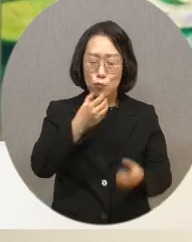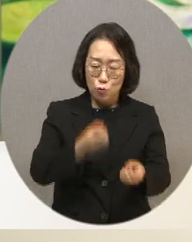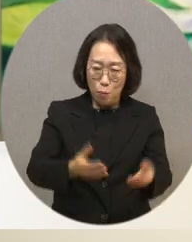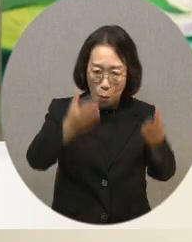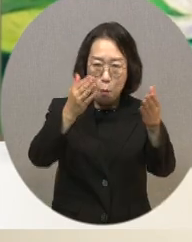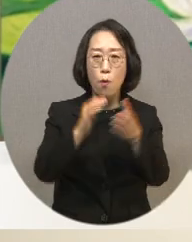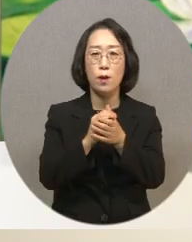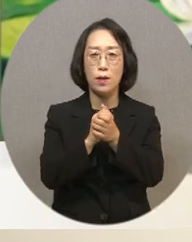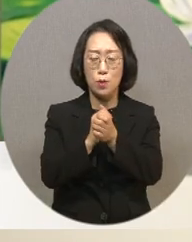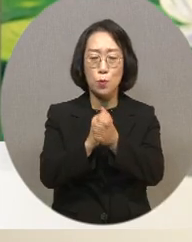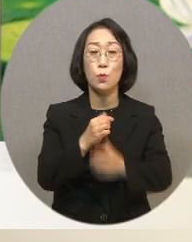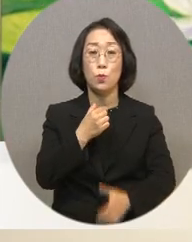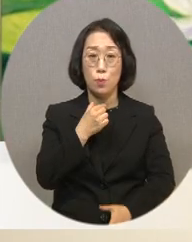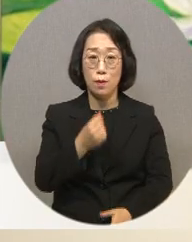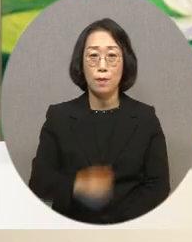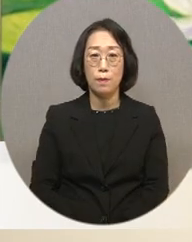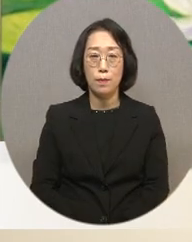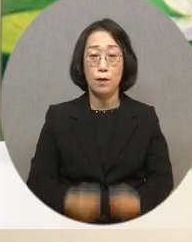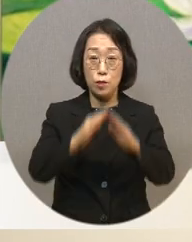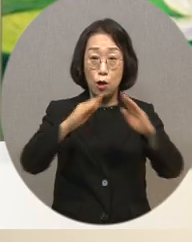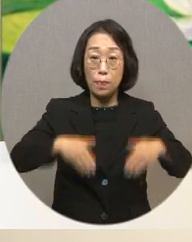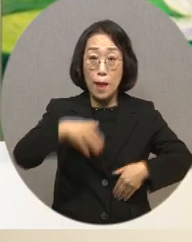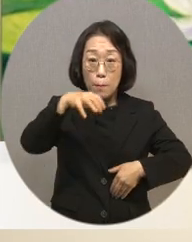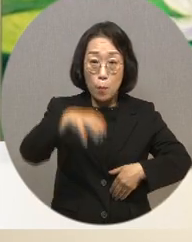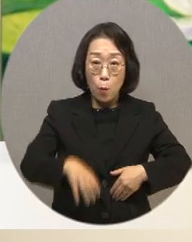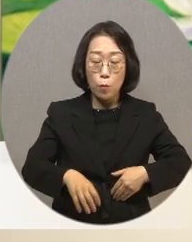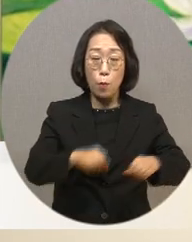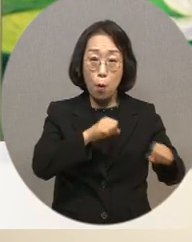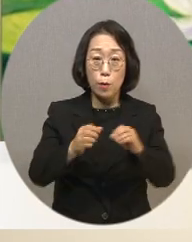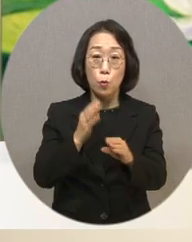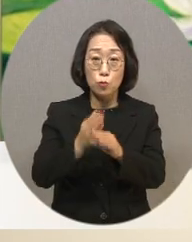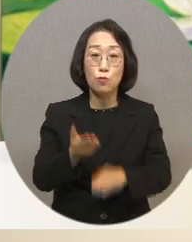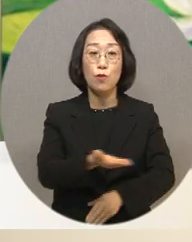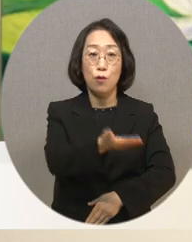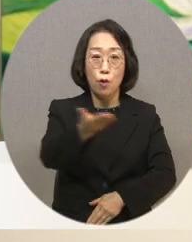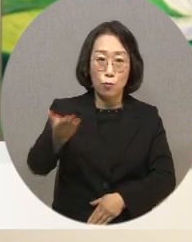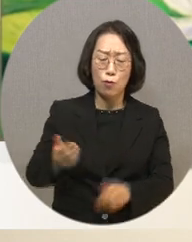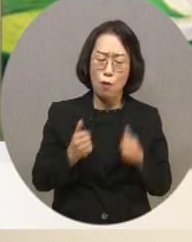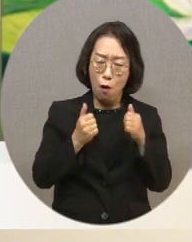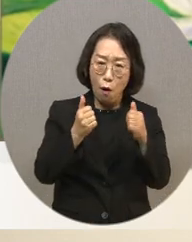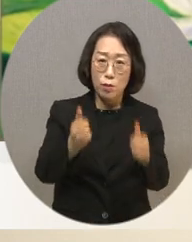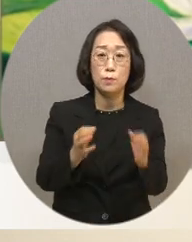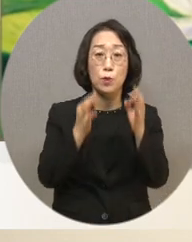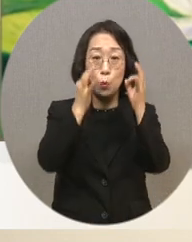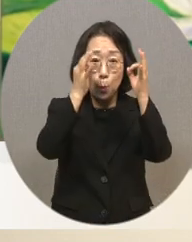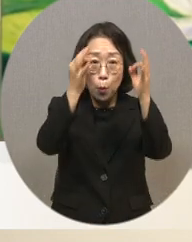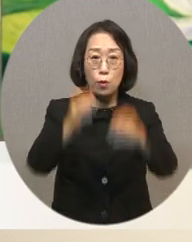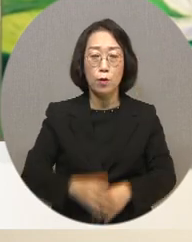축복의 기도를 올리겠습니다. 전남에 있는 모든 작가님들이 열심히 노력하고